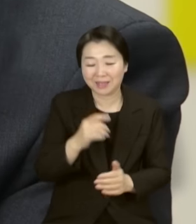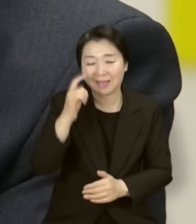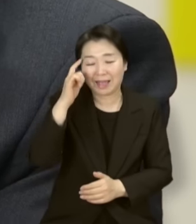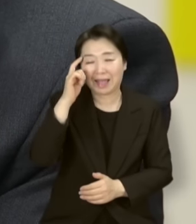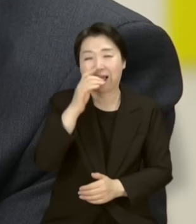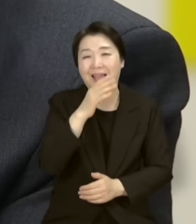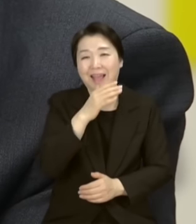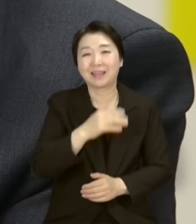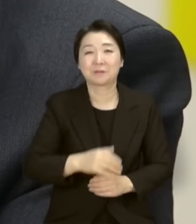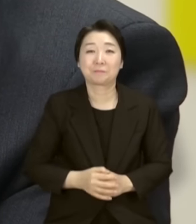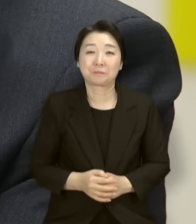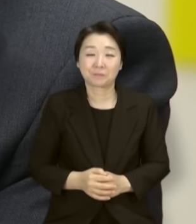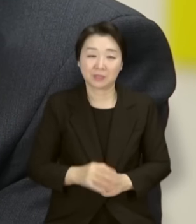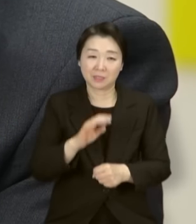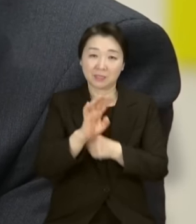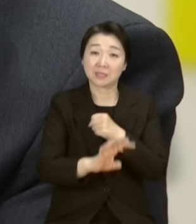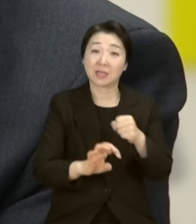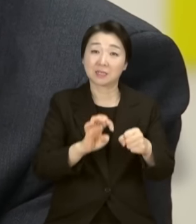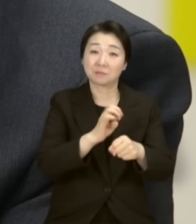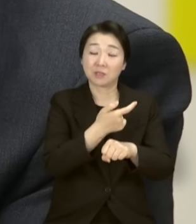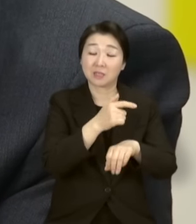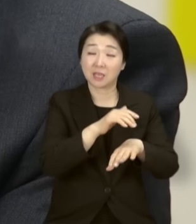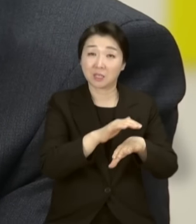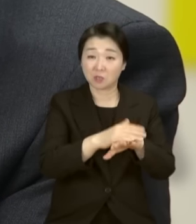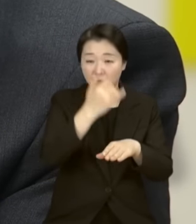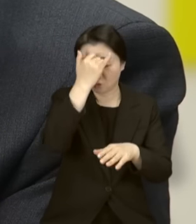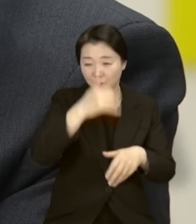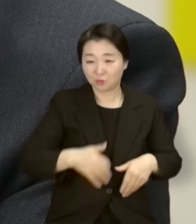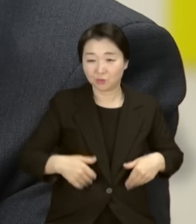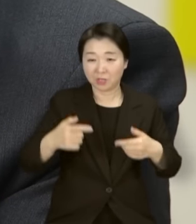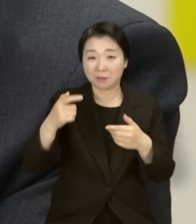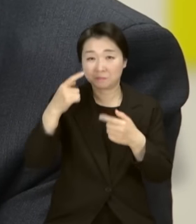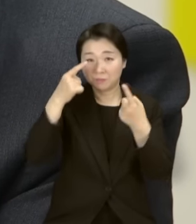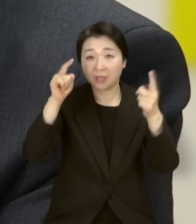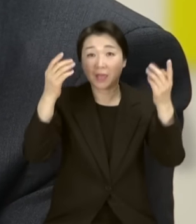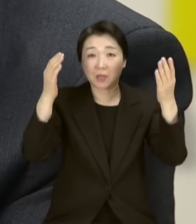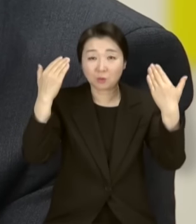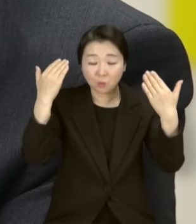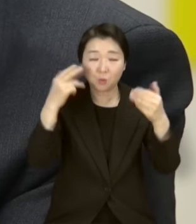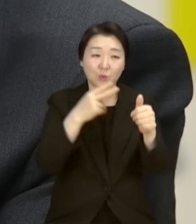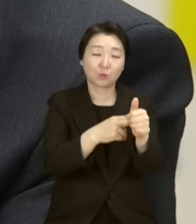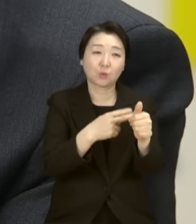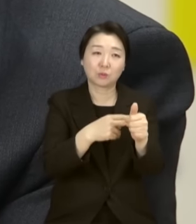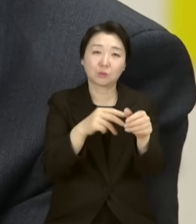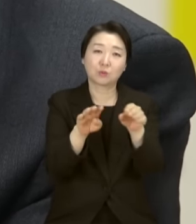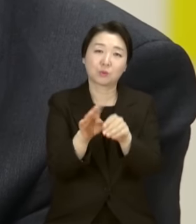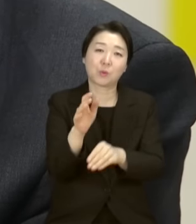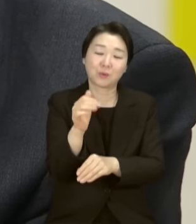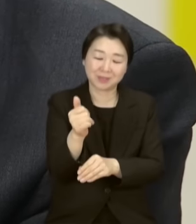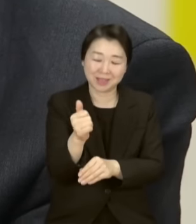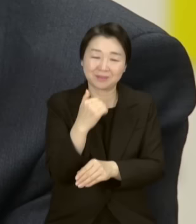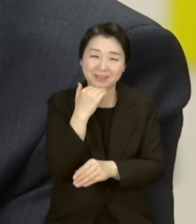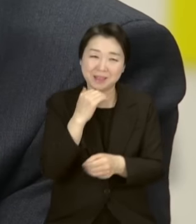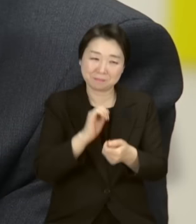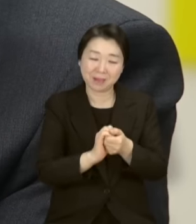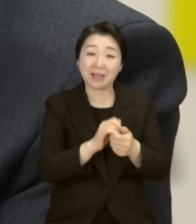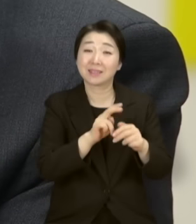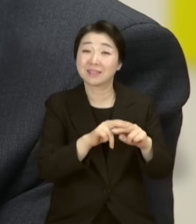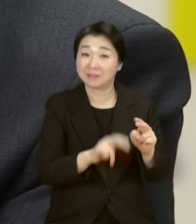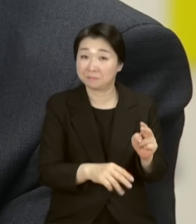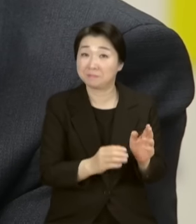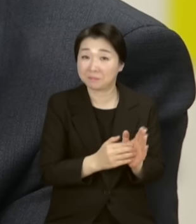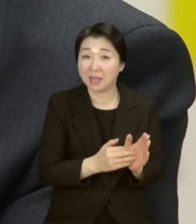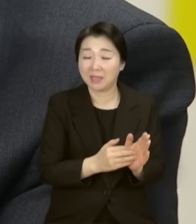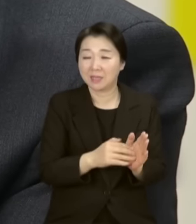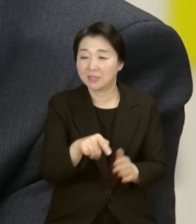40년간 대전에 있는 국립대학 충남대학에서 네. 교수하고 총장하고 정년퇴직한 후에 네. 그